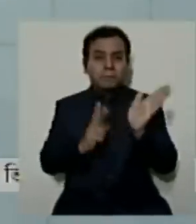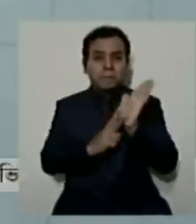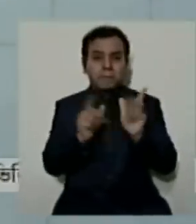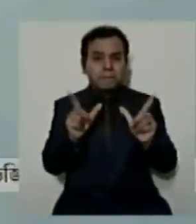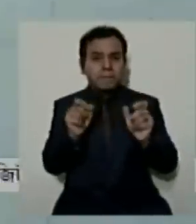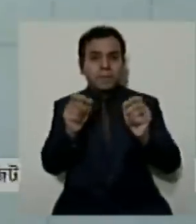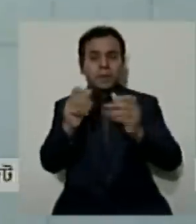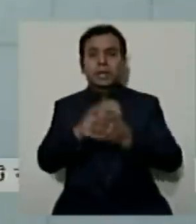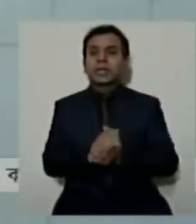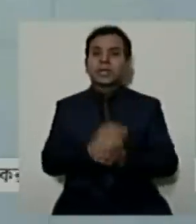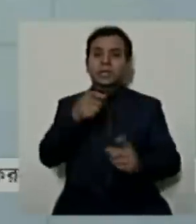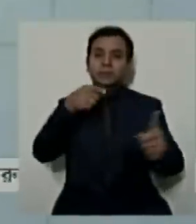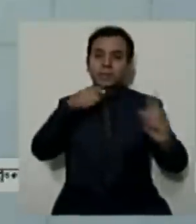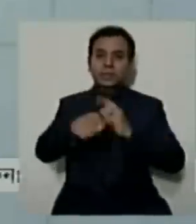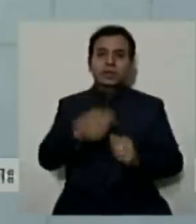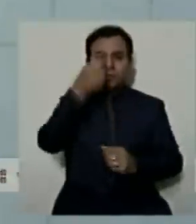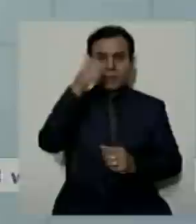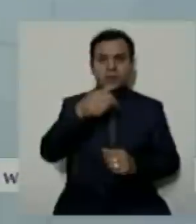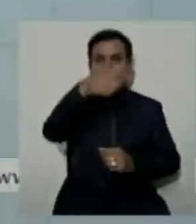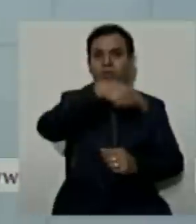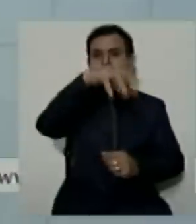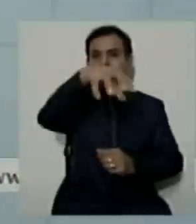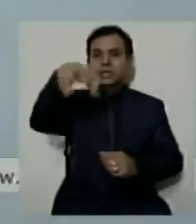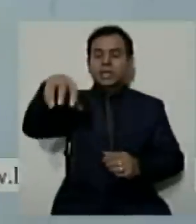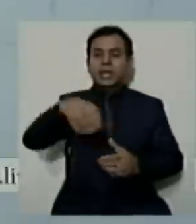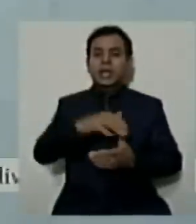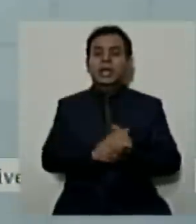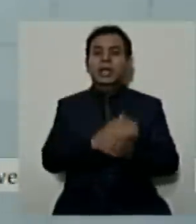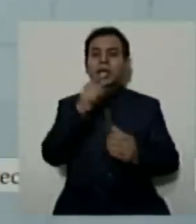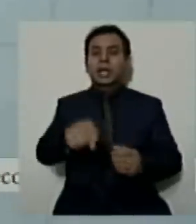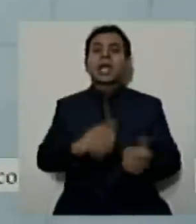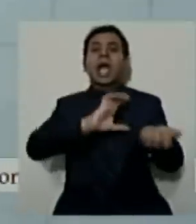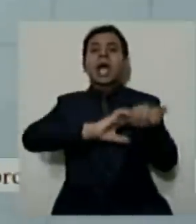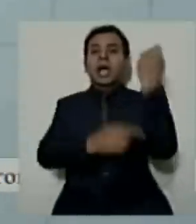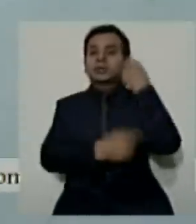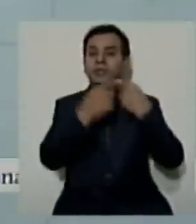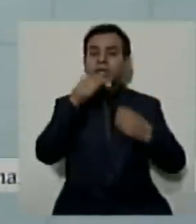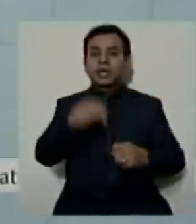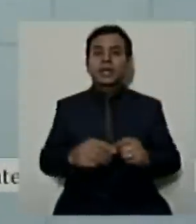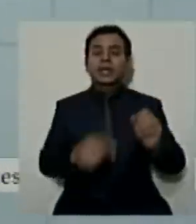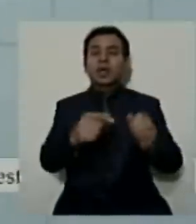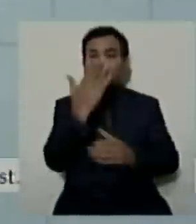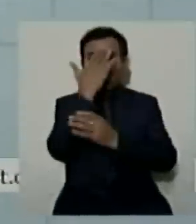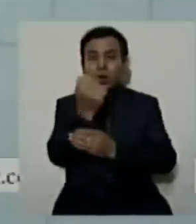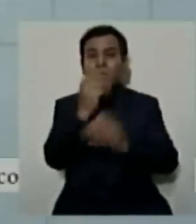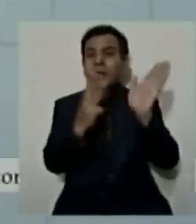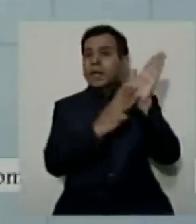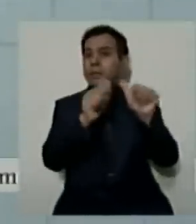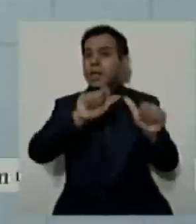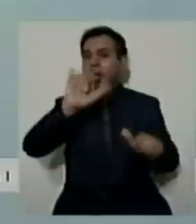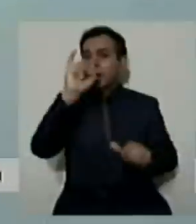প্রদান অব্যাহত আছে। ম্যালেরিয়া সেবা প্রদানকারীদের ব্যক্তিগত সুরক্ষা নিশ্চিত এবং সামাজিক দূরত্ব বজায়